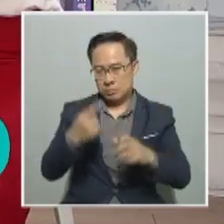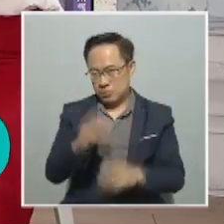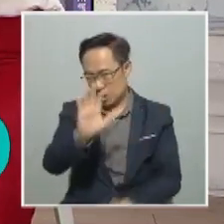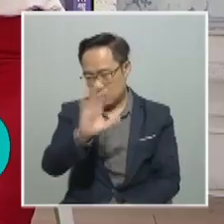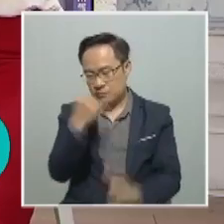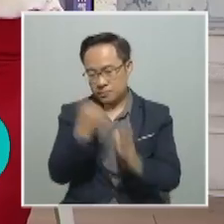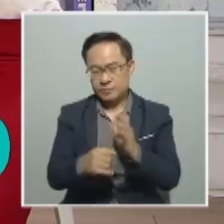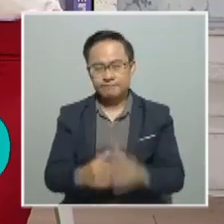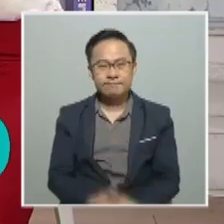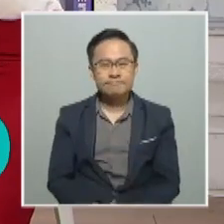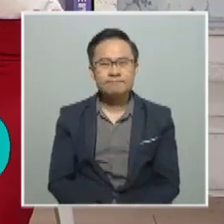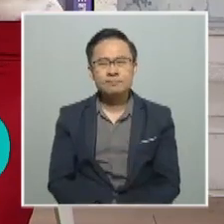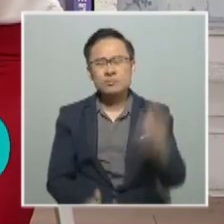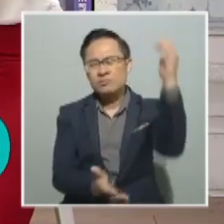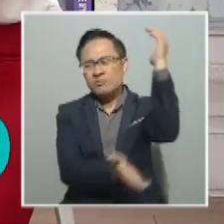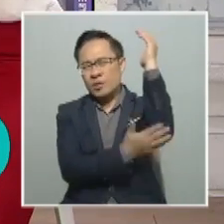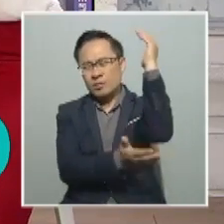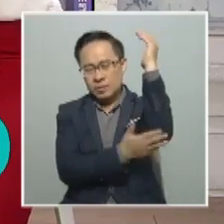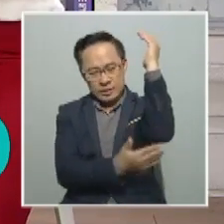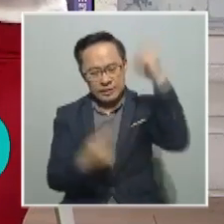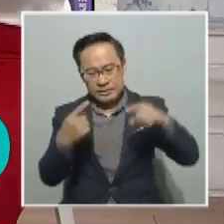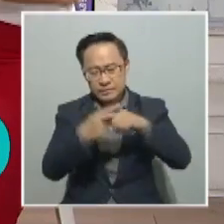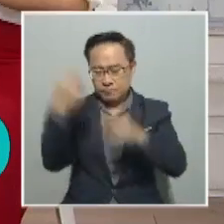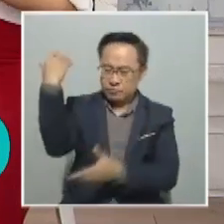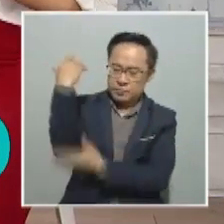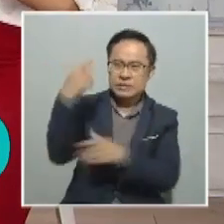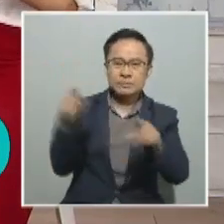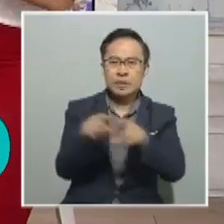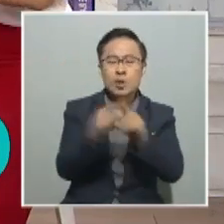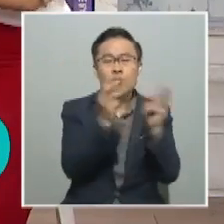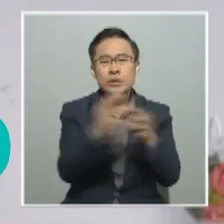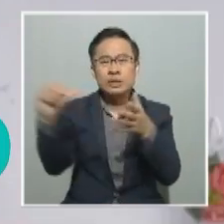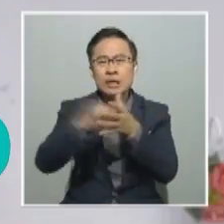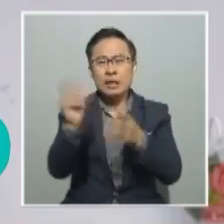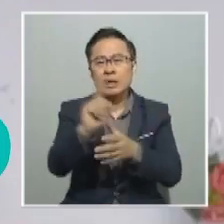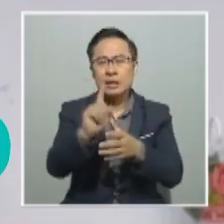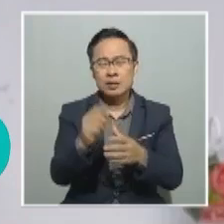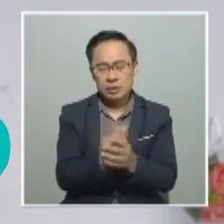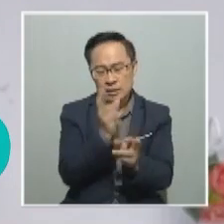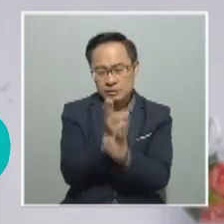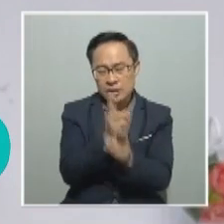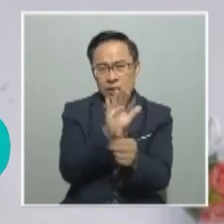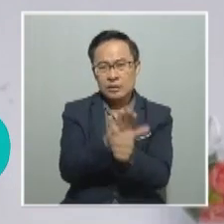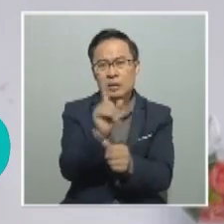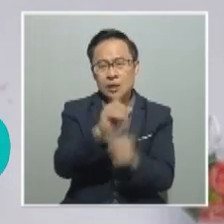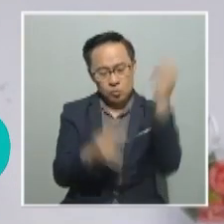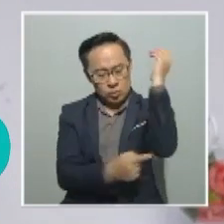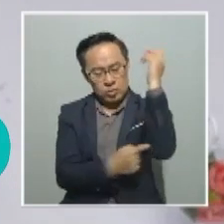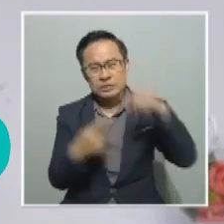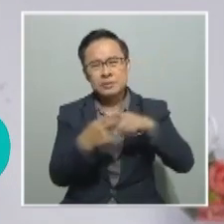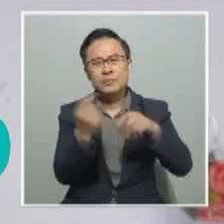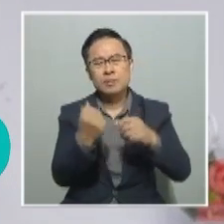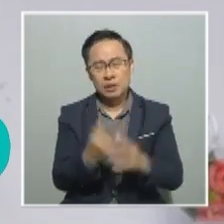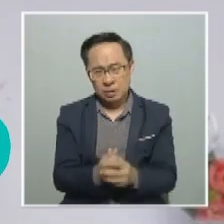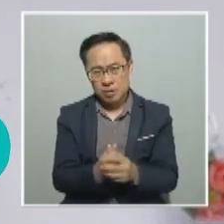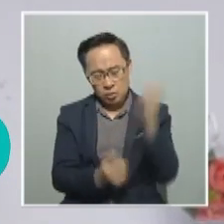คำถามนึงก่อนหมดเวลาเจ็บข้อศอกแขนซ้ายแขนขวามีวิธีแก้ไหมคะ เจ็บข้อศอกนะฮะอันนี้เป็นอีกโรคหนึ่งซึ่งไม่ใช่โรคไหลติด